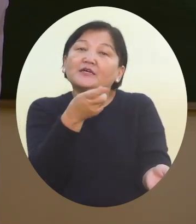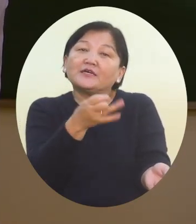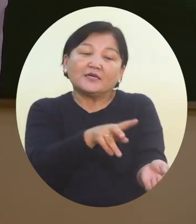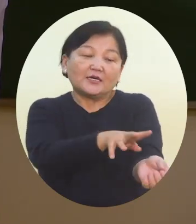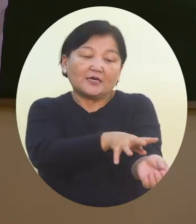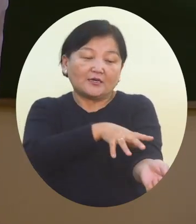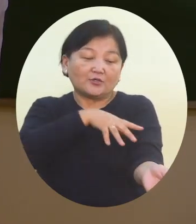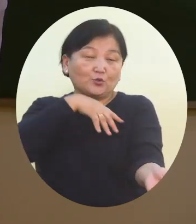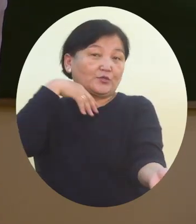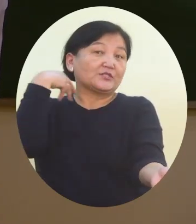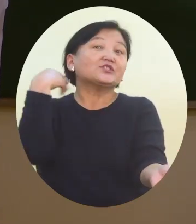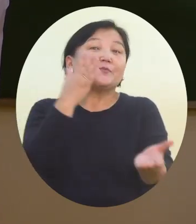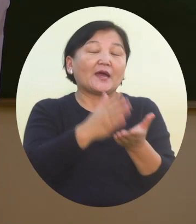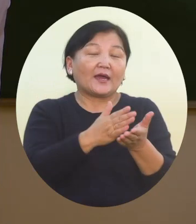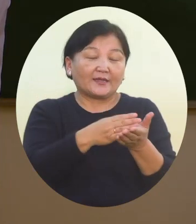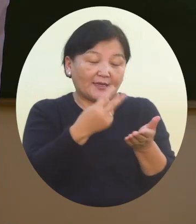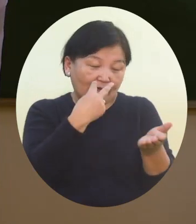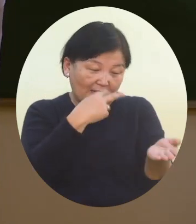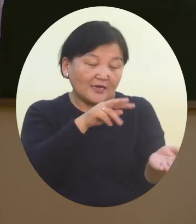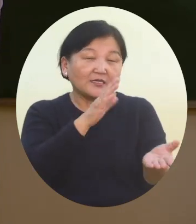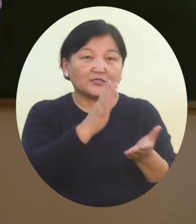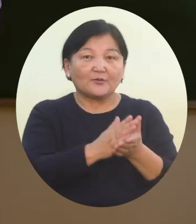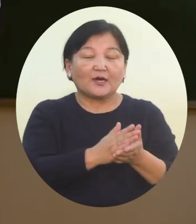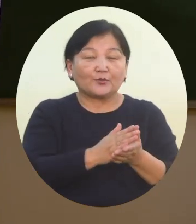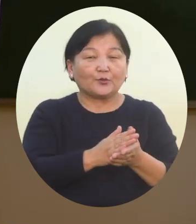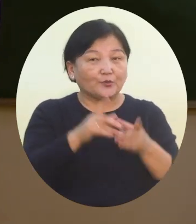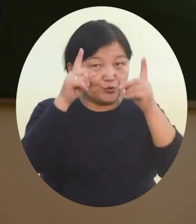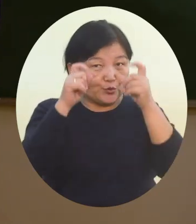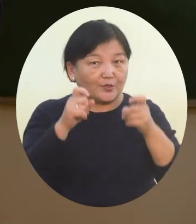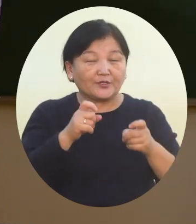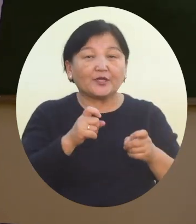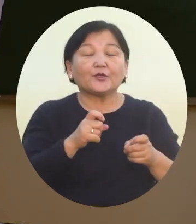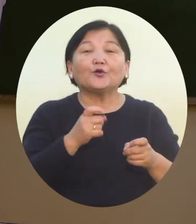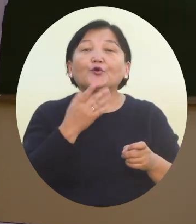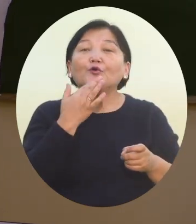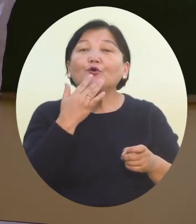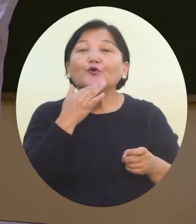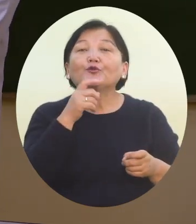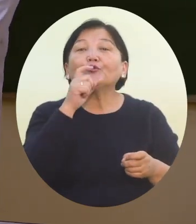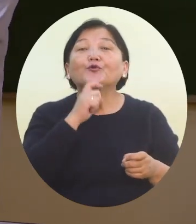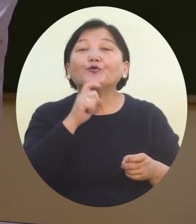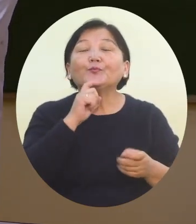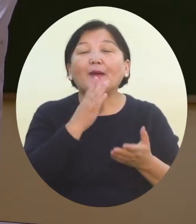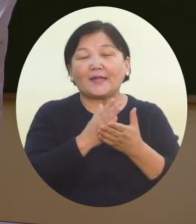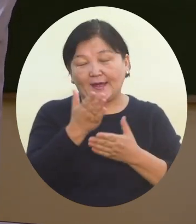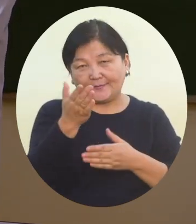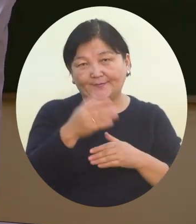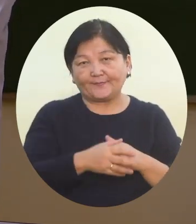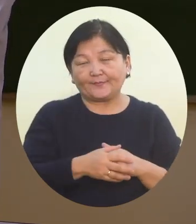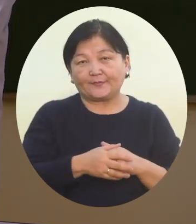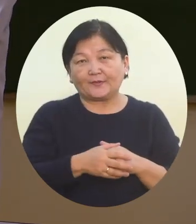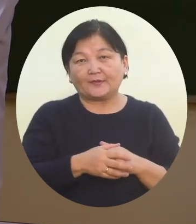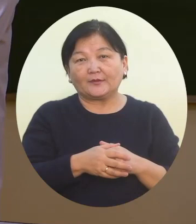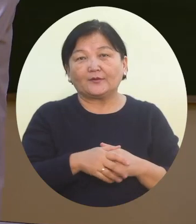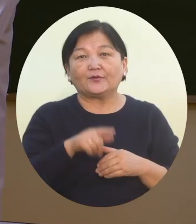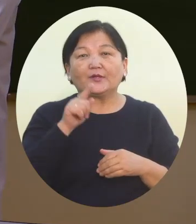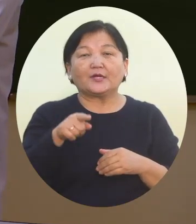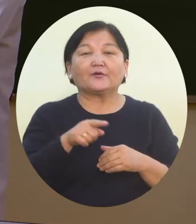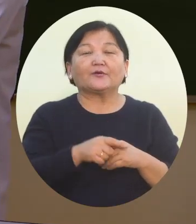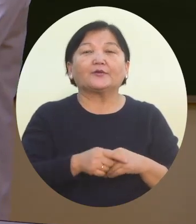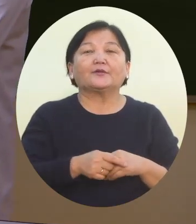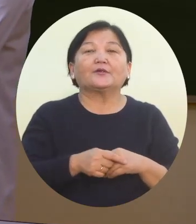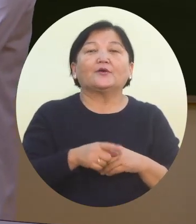гэсэн үг. За энэ судсыг бид нар бол зураг дээр цэнхэр өнгөөр тэмдэглэдэг байж байгаа. За энэ судсыг болохоор хураагуур судас гэж нэрэлдэг.